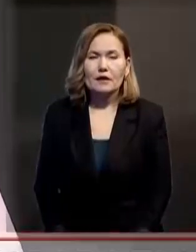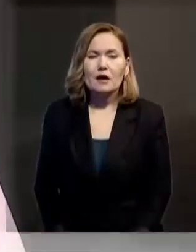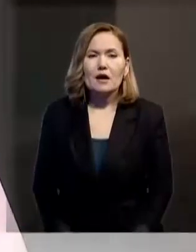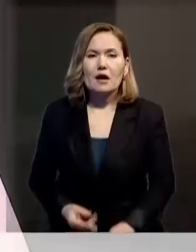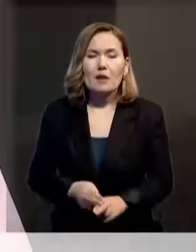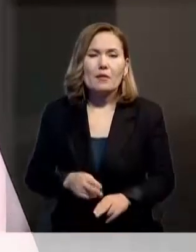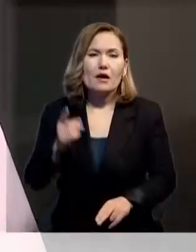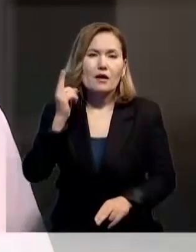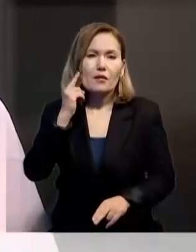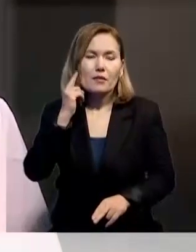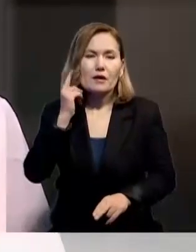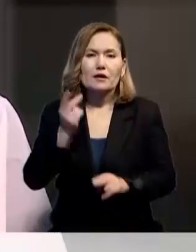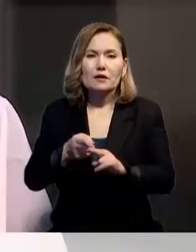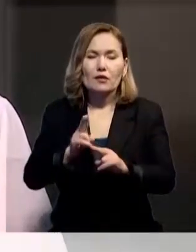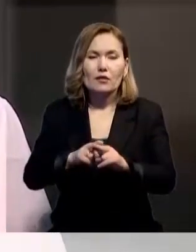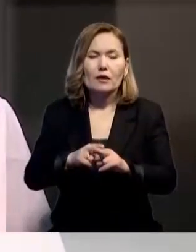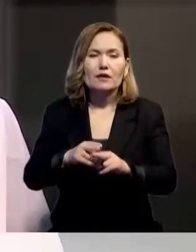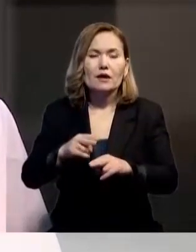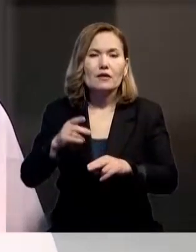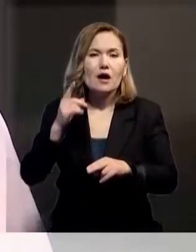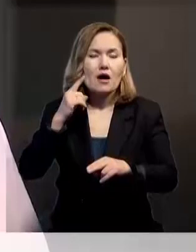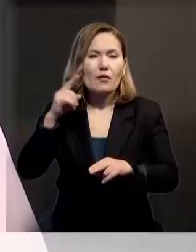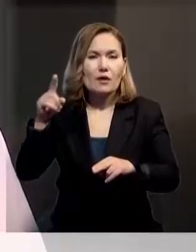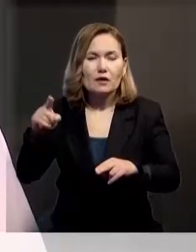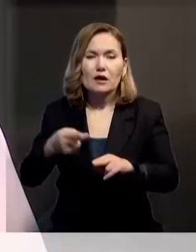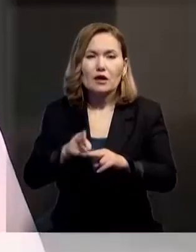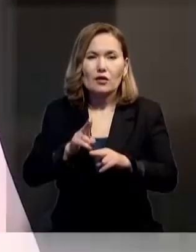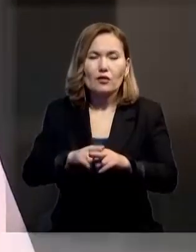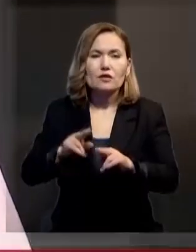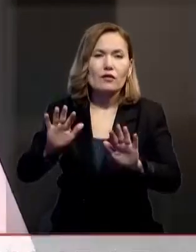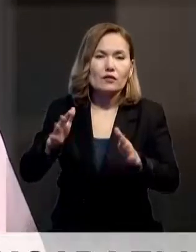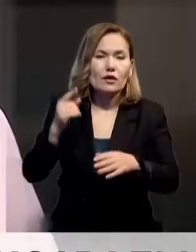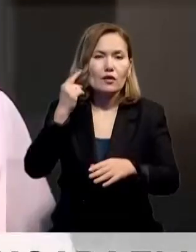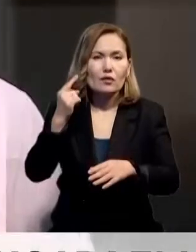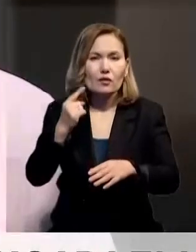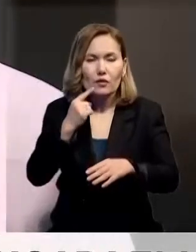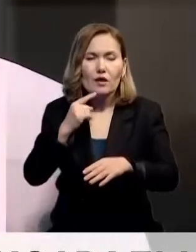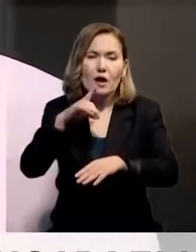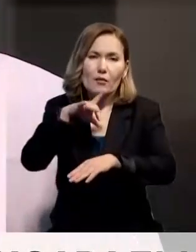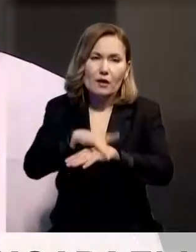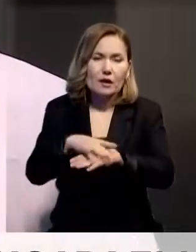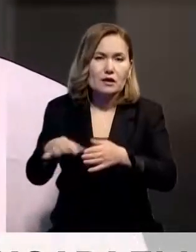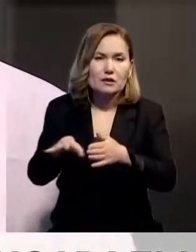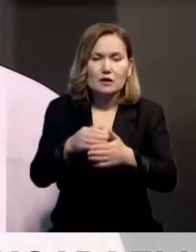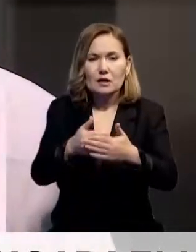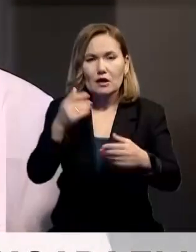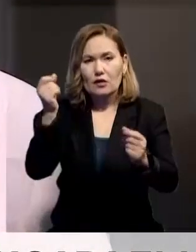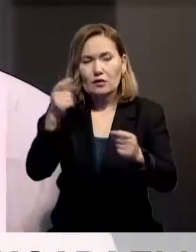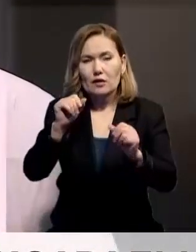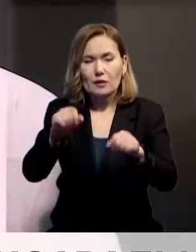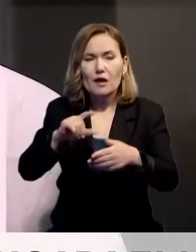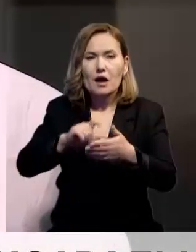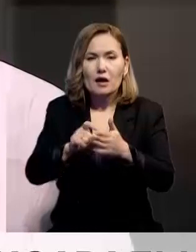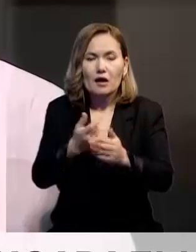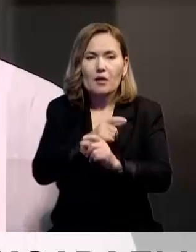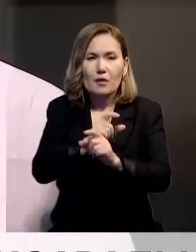есту қабілетіндегі кемістікті ерте анықтау міне ең басты мақсат осы. Сондықтан осындай кабинеттің ашылуын көптен күткен едік. Қазір